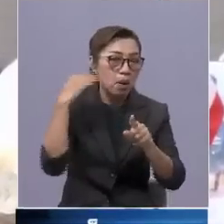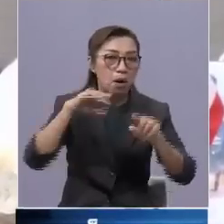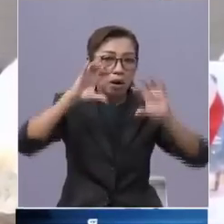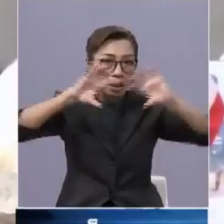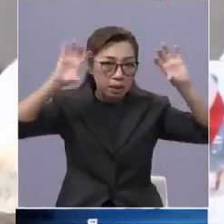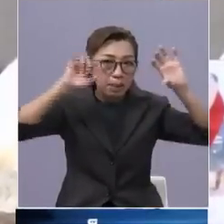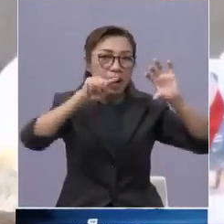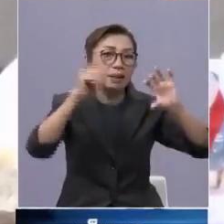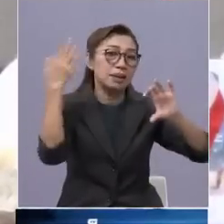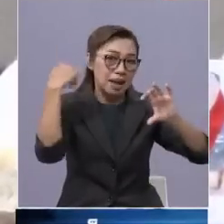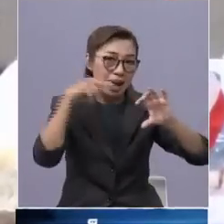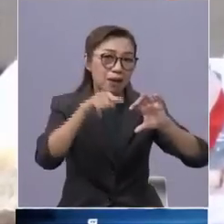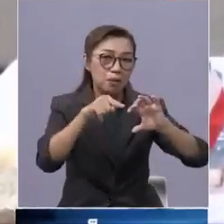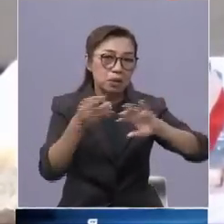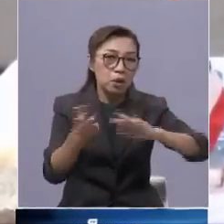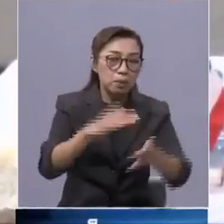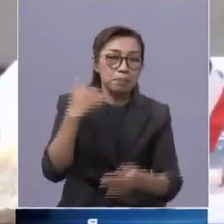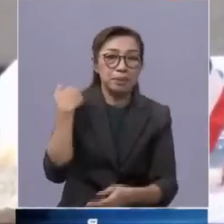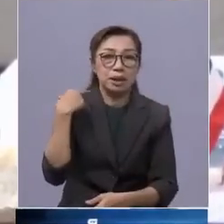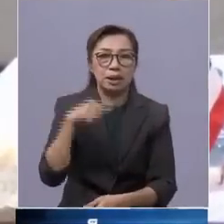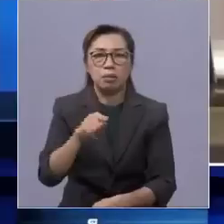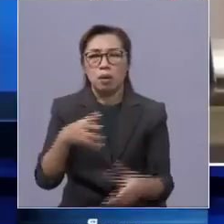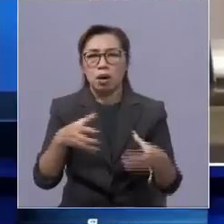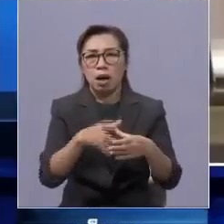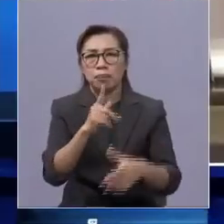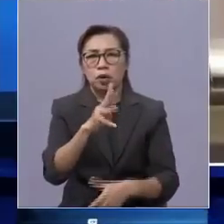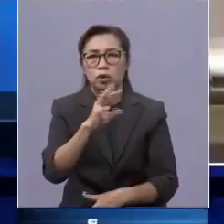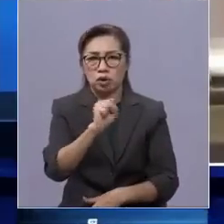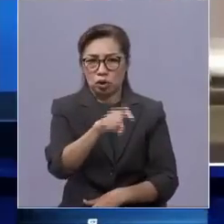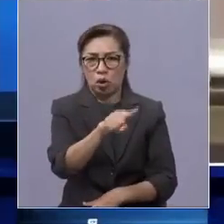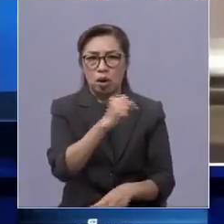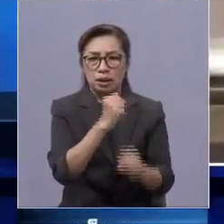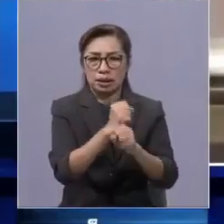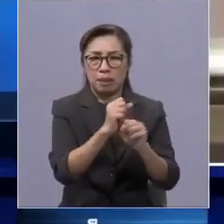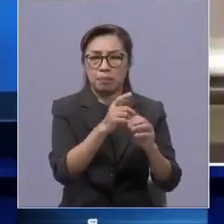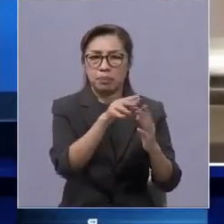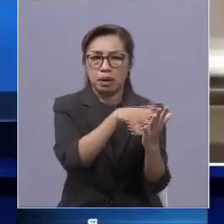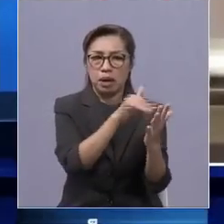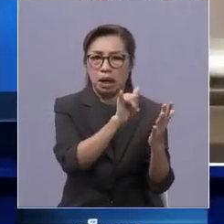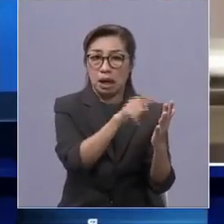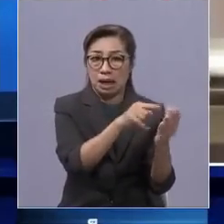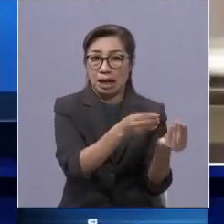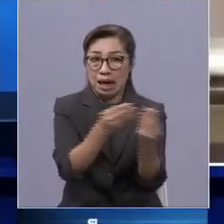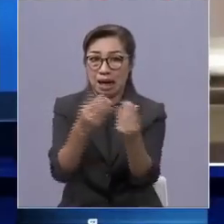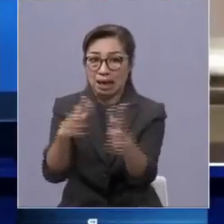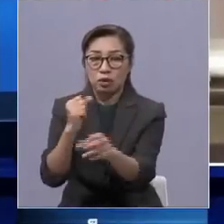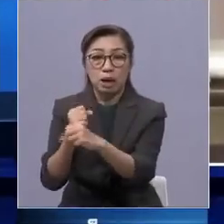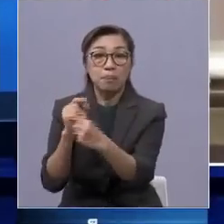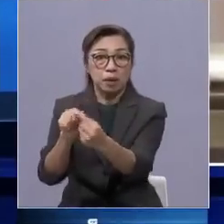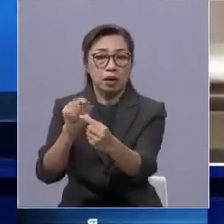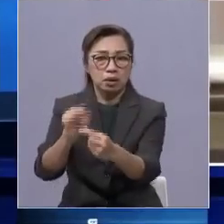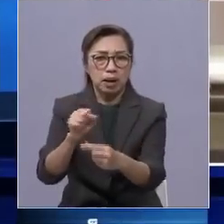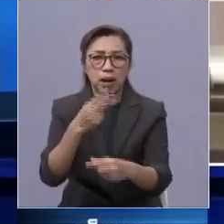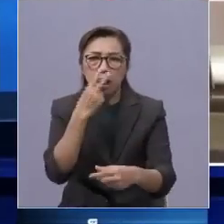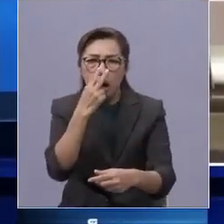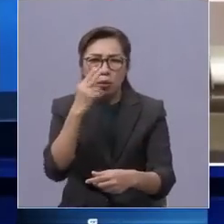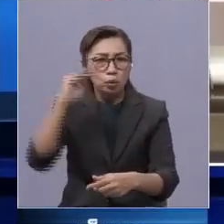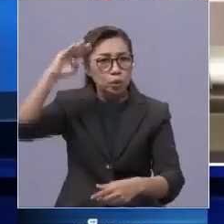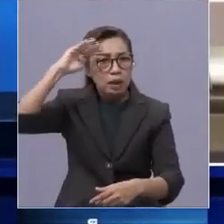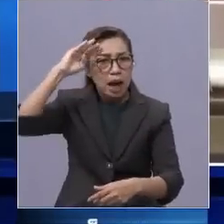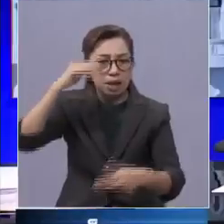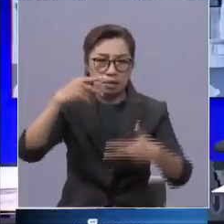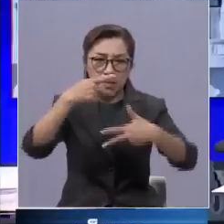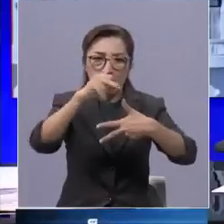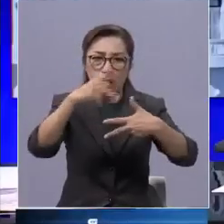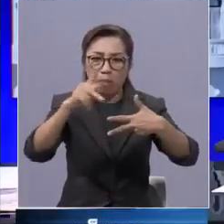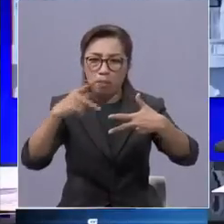กตั้งหรือไม ่ทีนี้พอพูดถึงมรดกจากคสช.นะครับก็อดนึกความเคลื่อนไหวของ3ป.ไม่ได้นะครับว่าเอ๊ะสุดท้ายแล้วเนี่ยตอนนี้ที่มีก